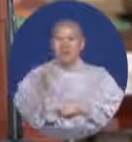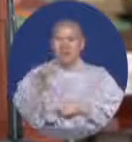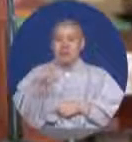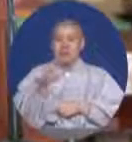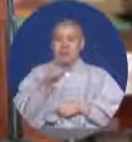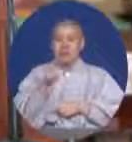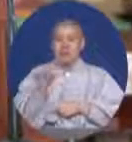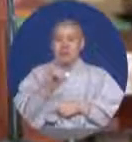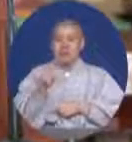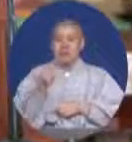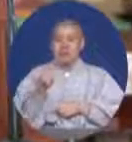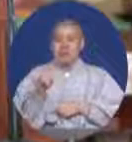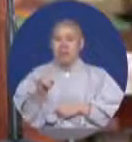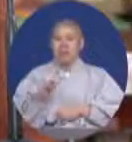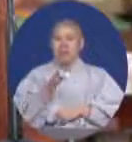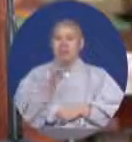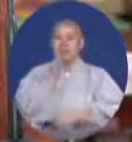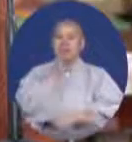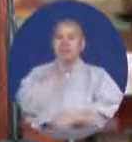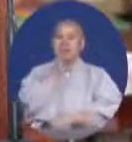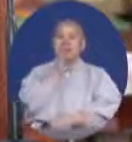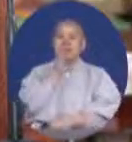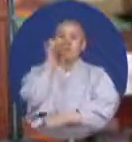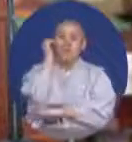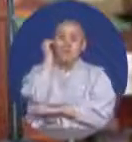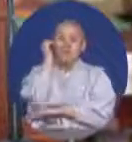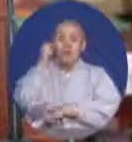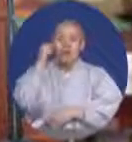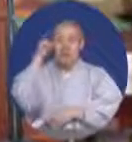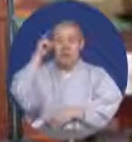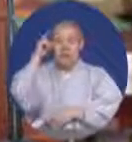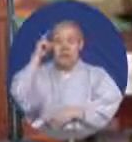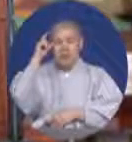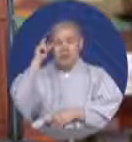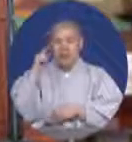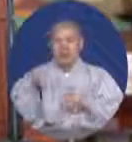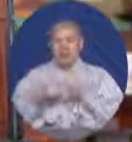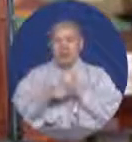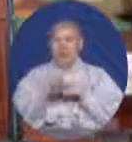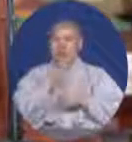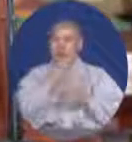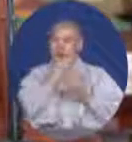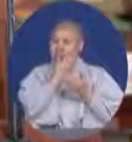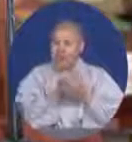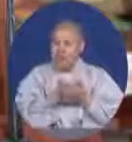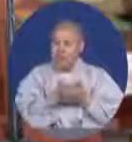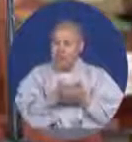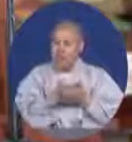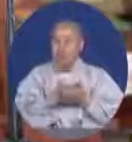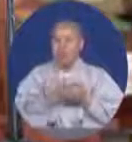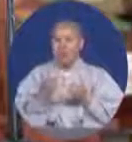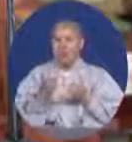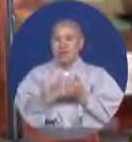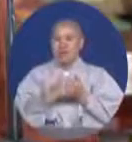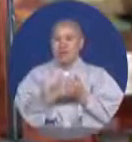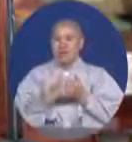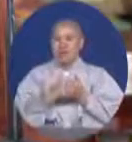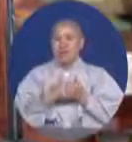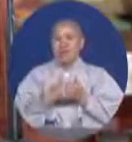거, 그게 참 중요한 거다 이 말이죠. 그래서 불교에서는 제사 지낼 때도